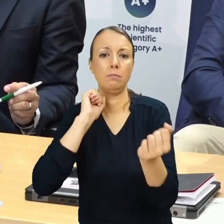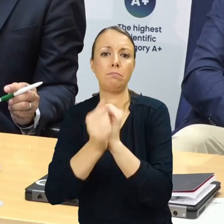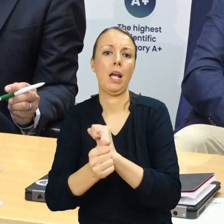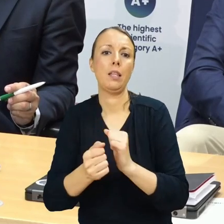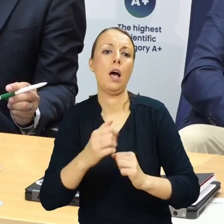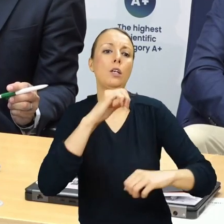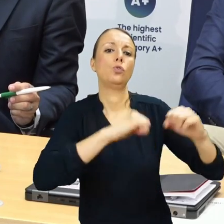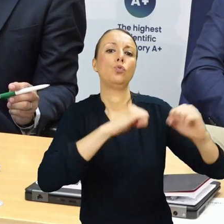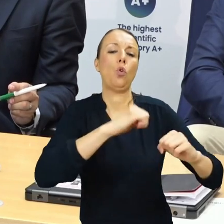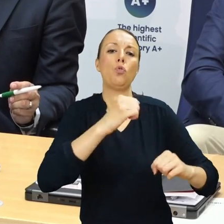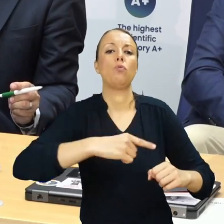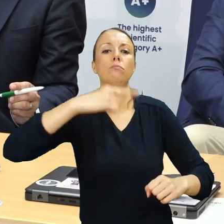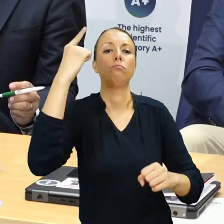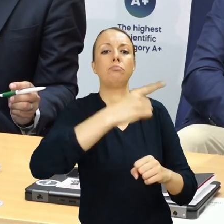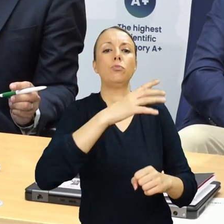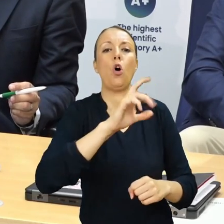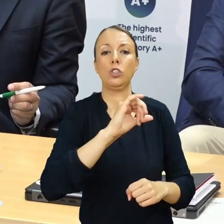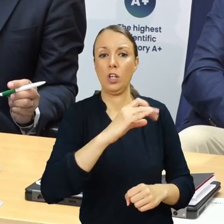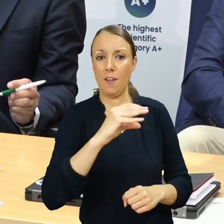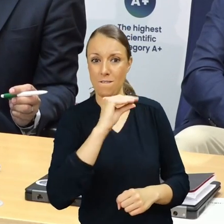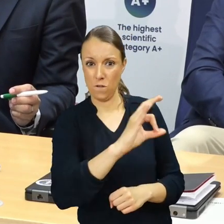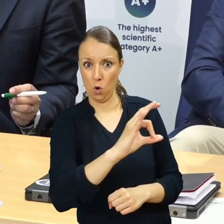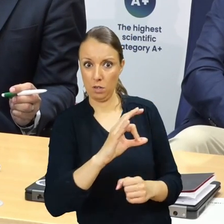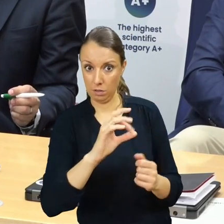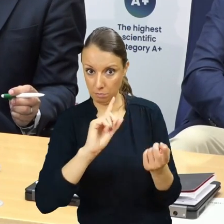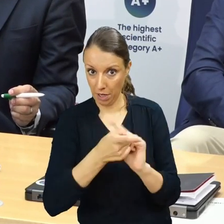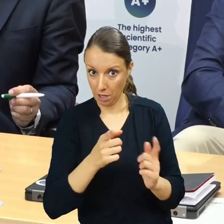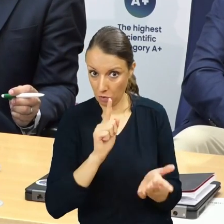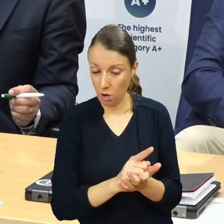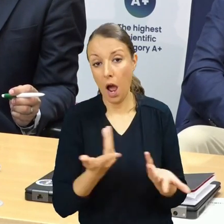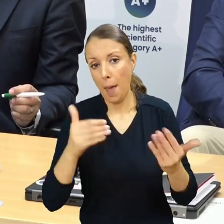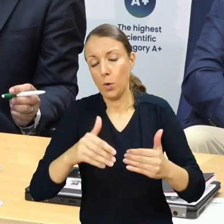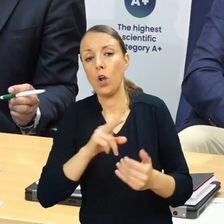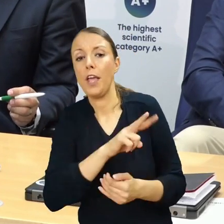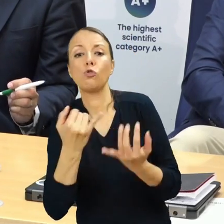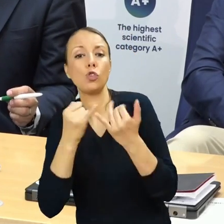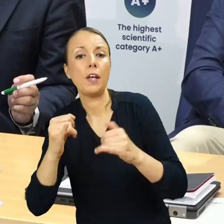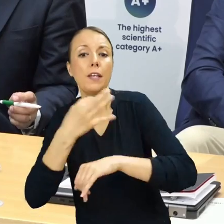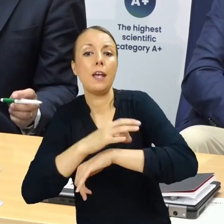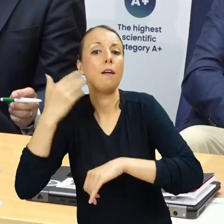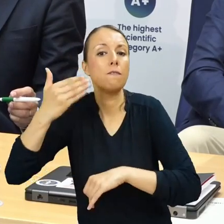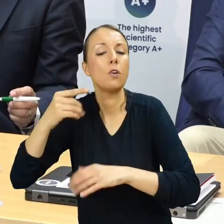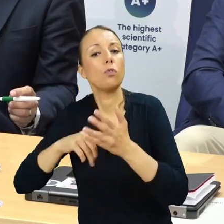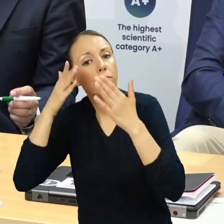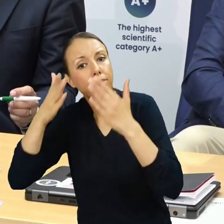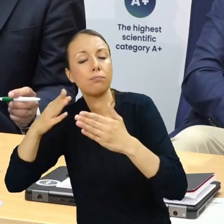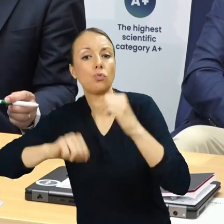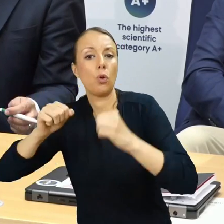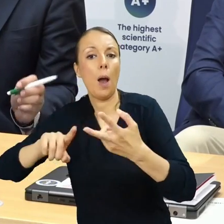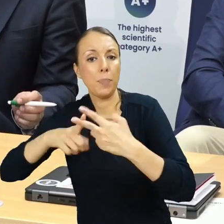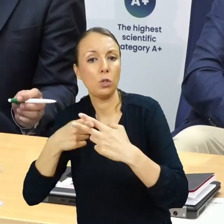Ale może, tak jak sugerują niektórzy akademicy zajmujący się postępowaniem sądowo-administracyjnym, dojrzeliśmy w Polsce